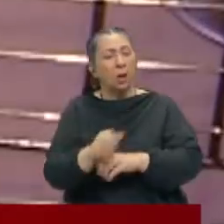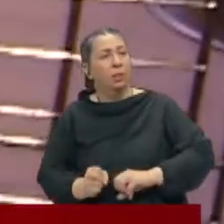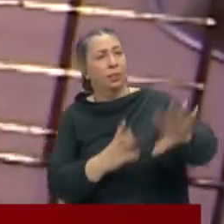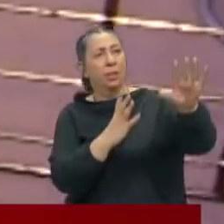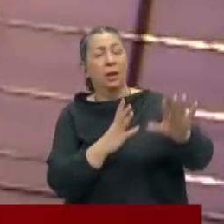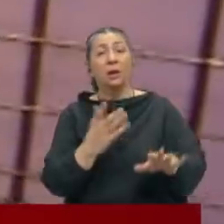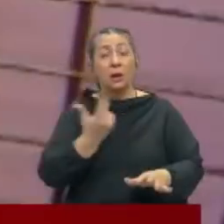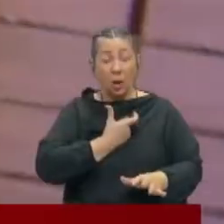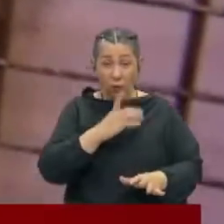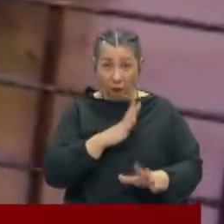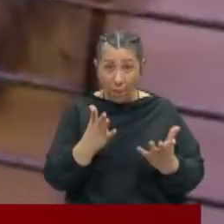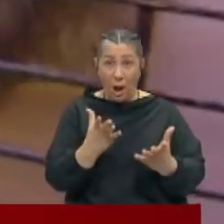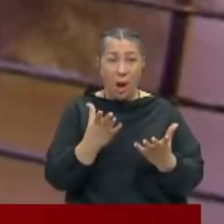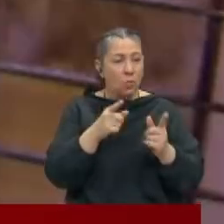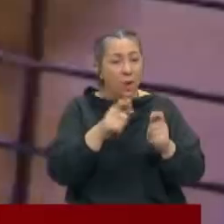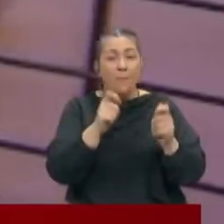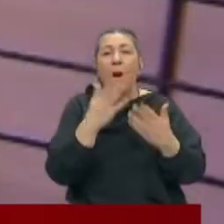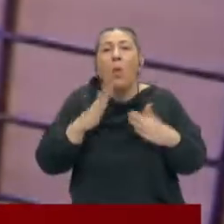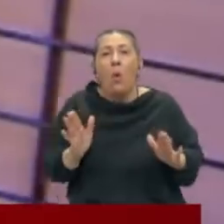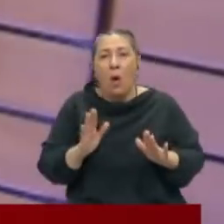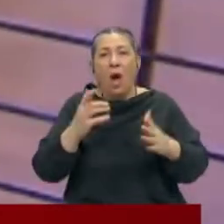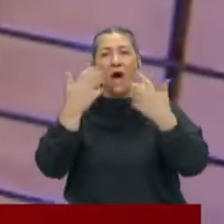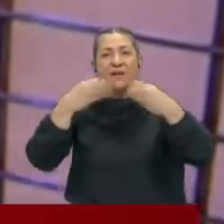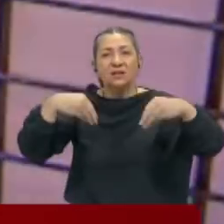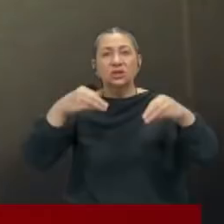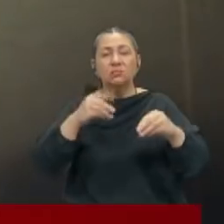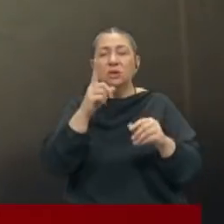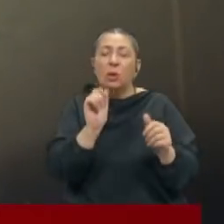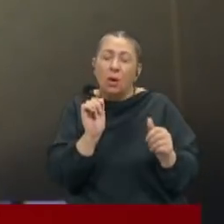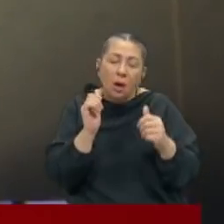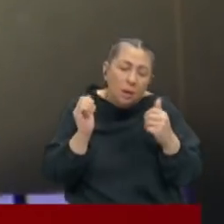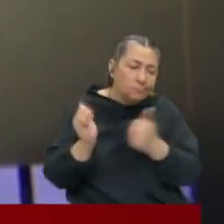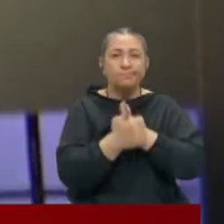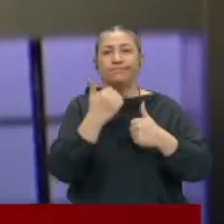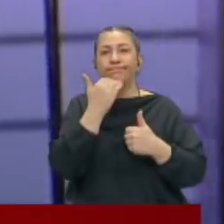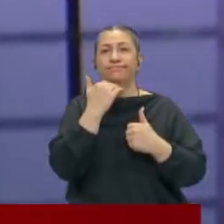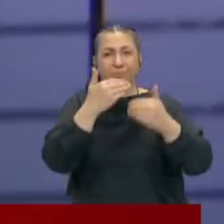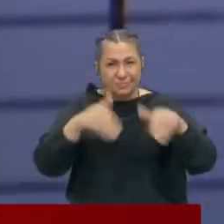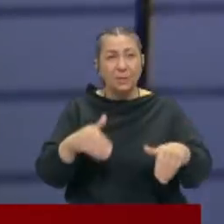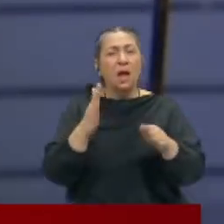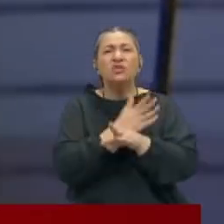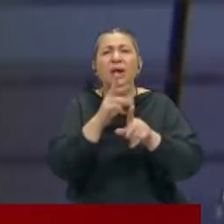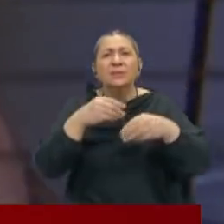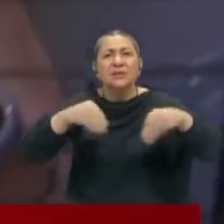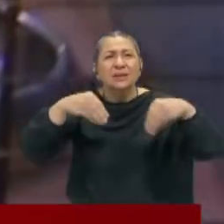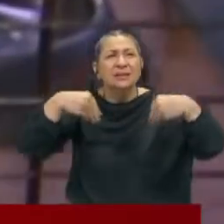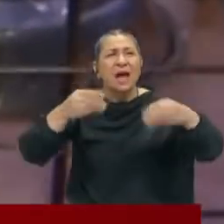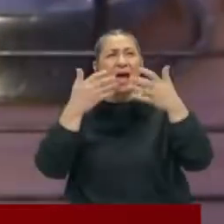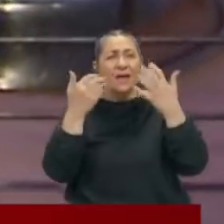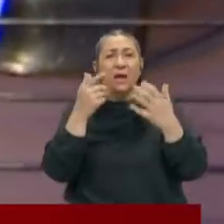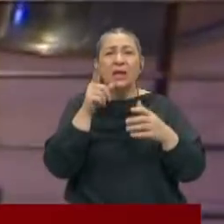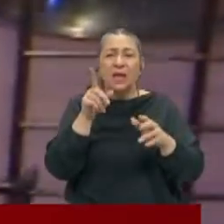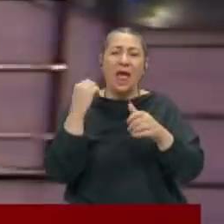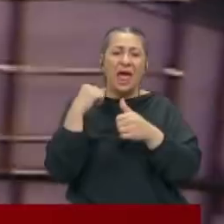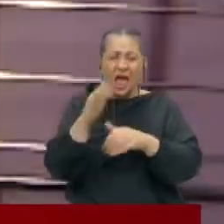ediyor. Yasa var ama uygulaması yok. Hayvan satışının önüne bir türlü geçilemiyor. Eşya gibi satılan hayvanlar yine bir